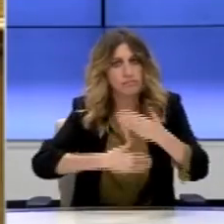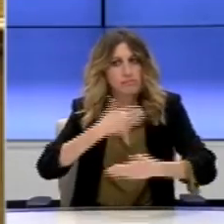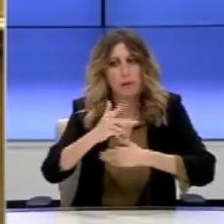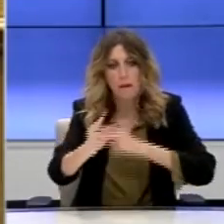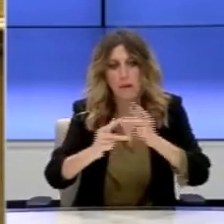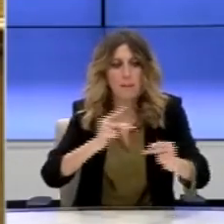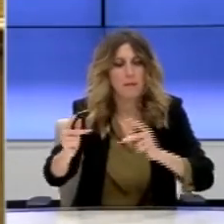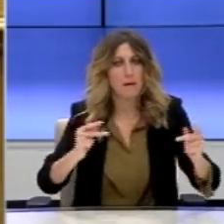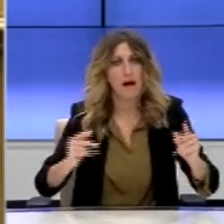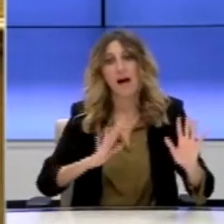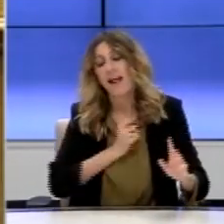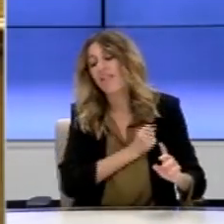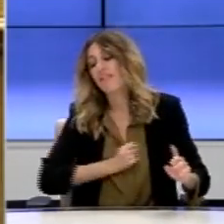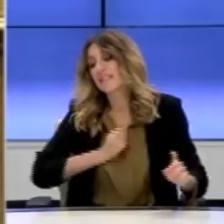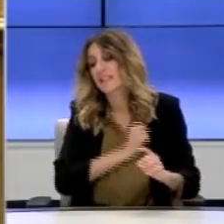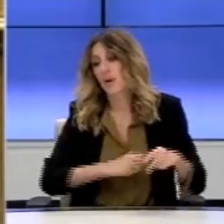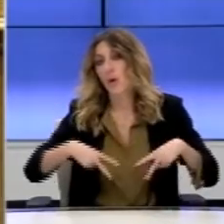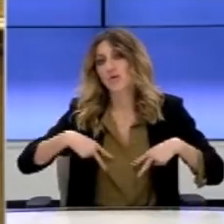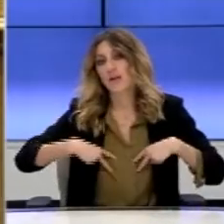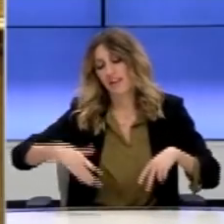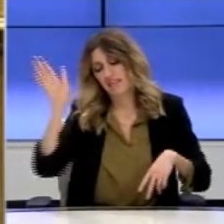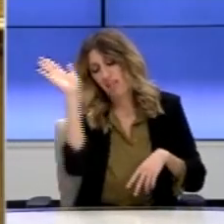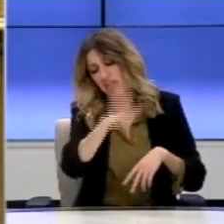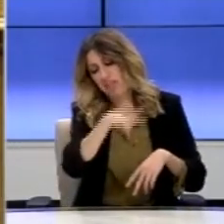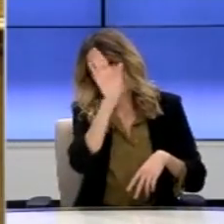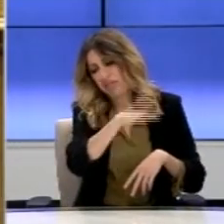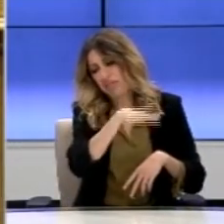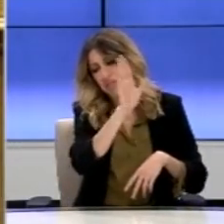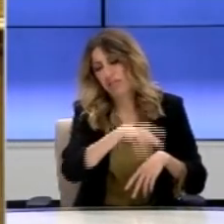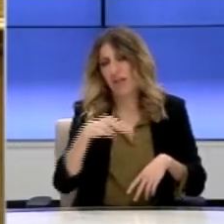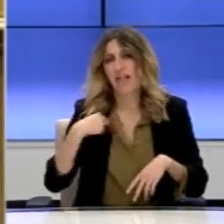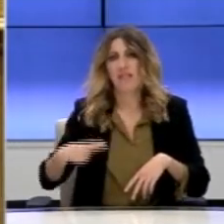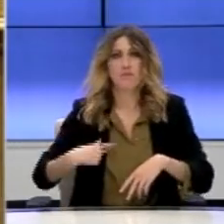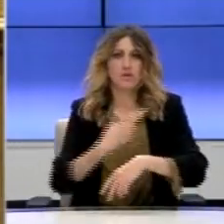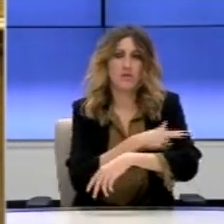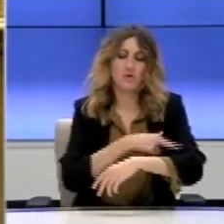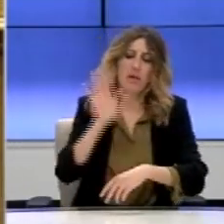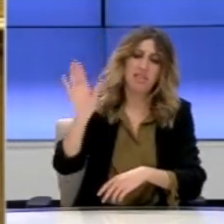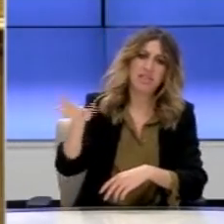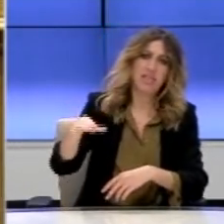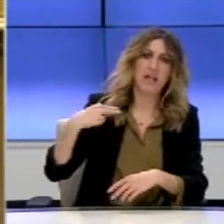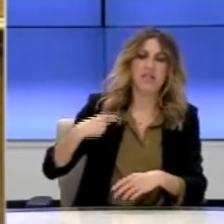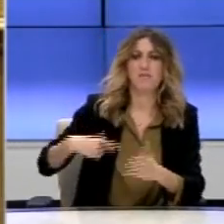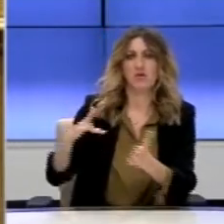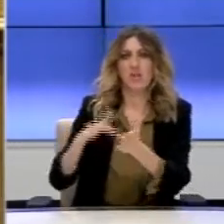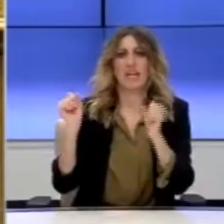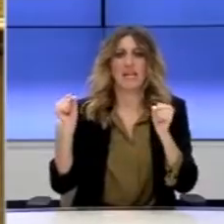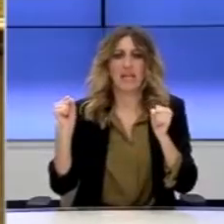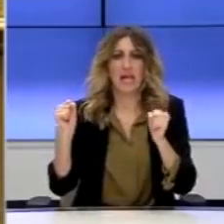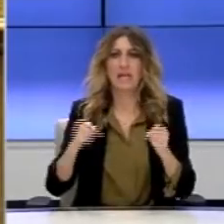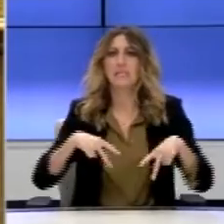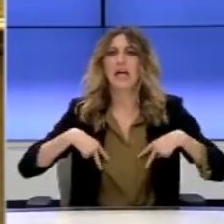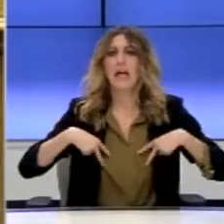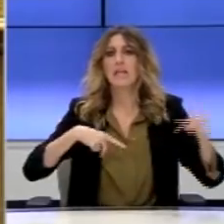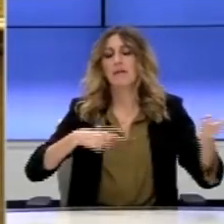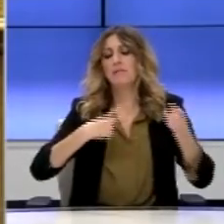πρωτοβάθμια φροντίδα υγείας, γιατί αποτελούσε, λέει, κόστος, όπως το θεωρείτε εσείς δηλαδή, και το οποίο βέβαια